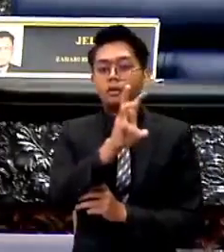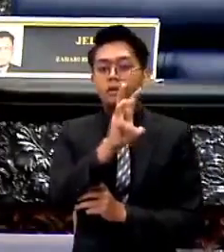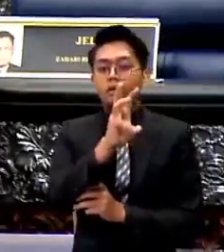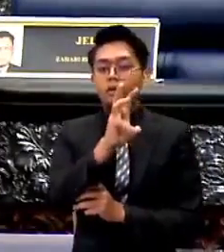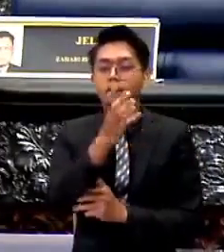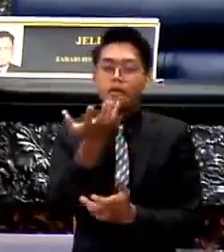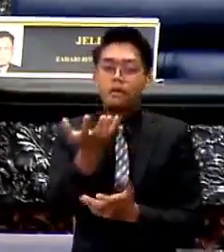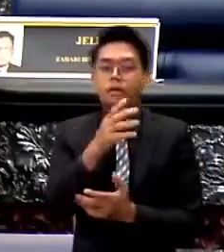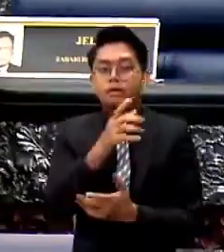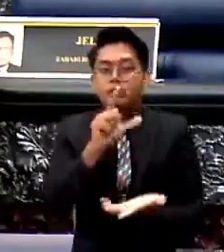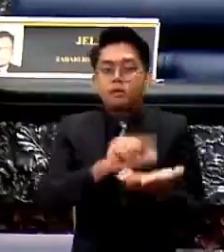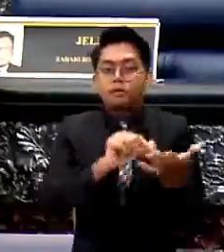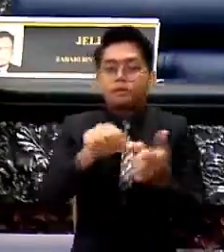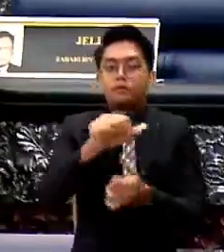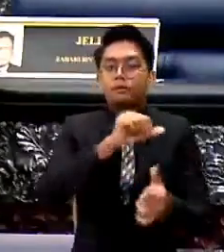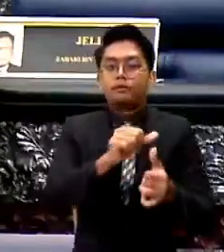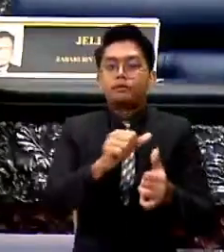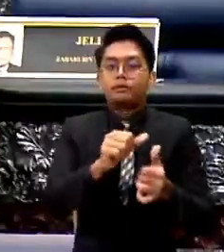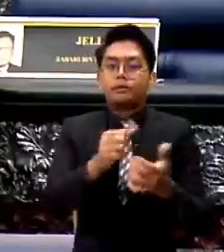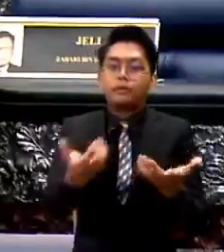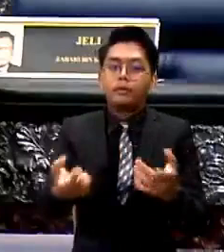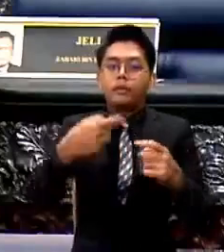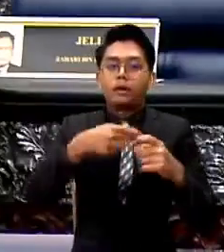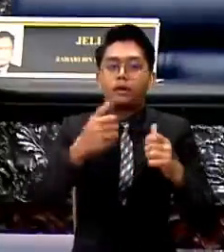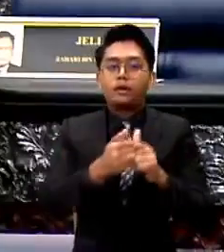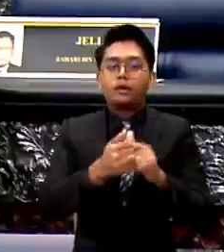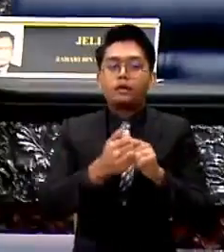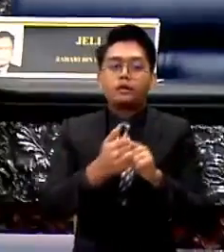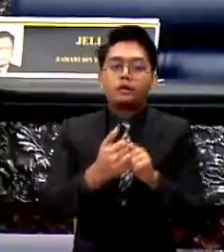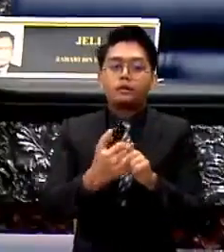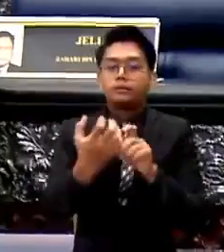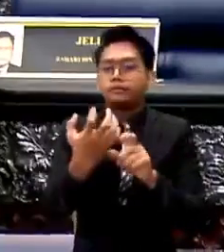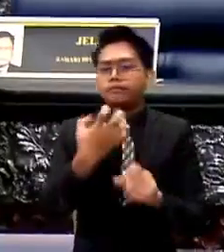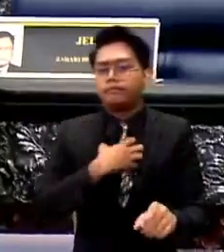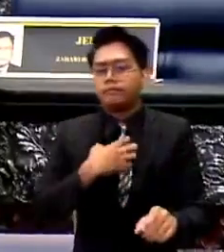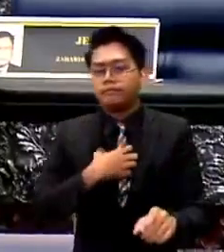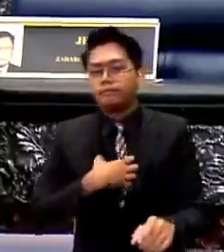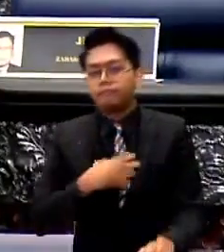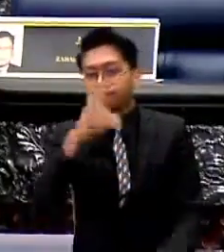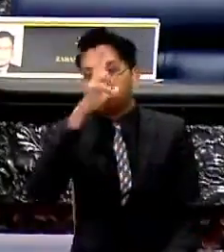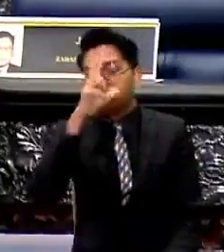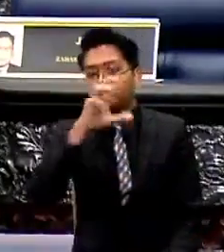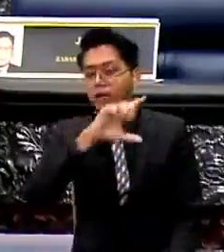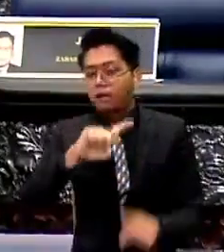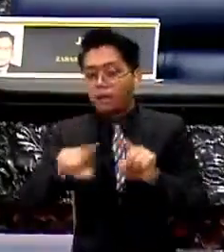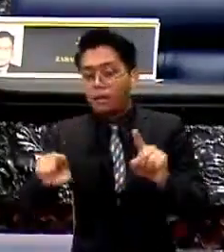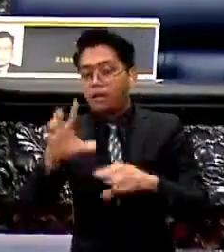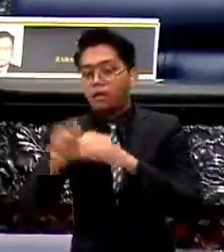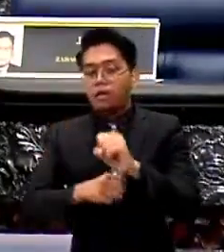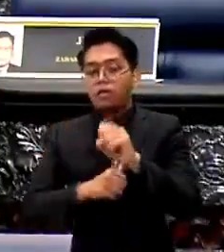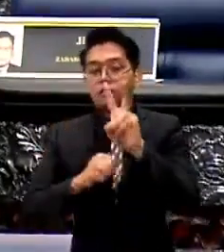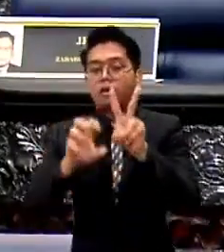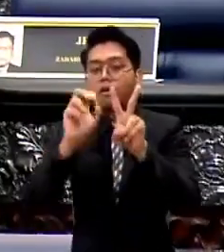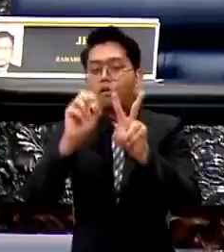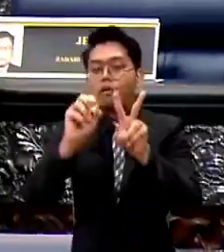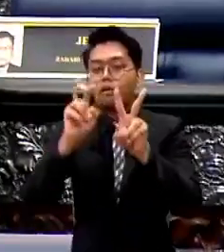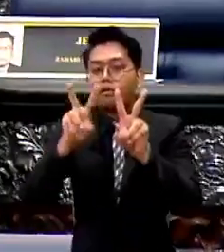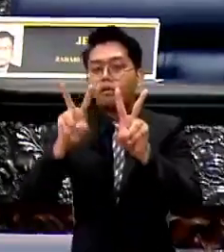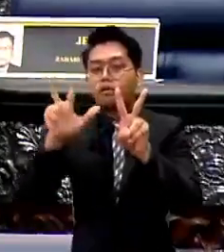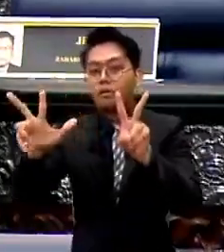berkenaan kritikan kepada kerajaan pada tahun 2023 jumlah ini meningkat dengan mendadak lebih